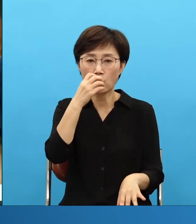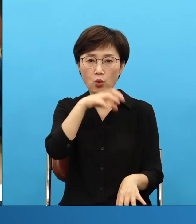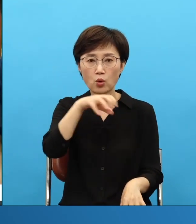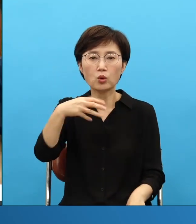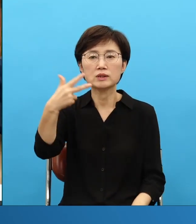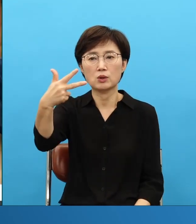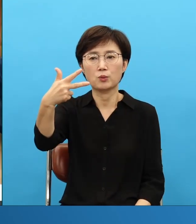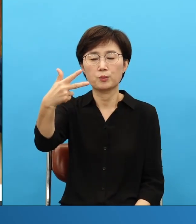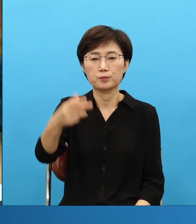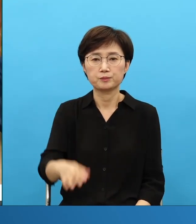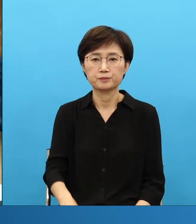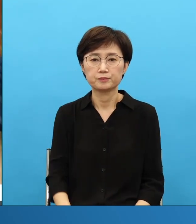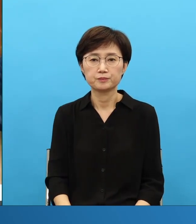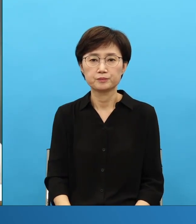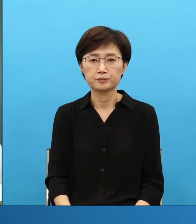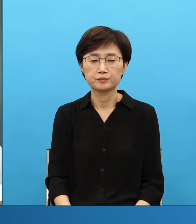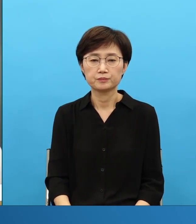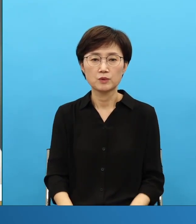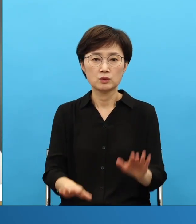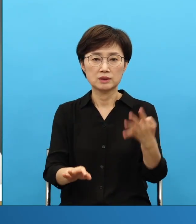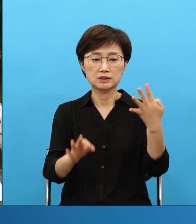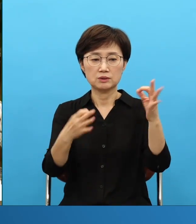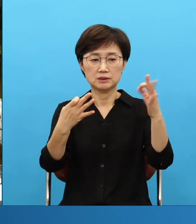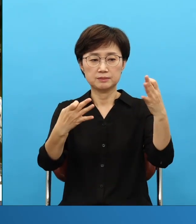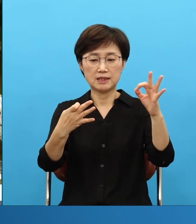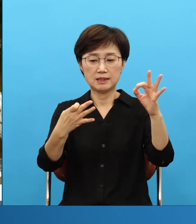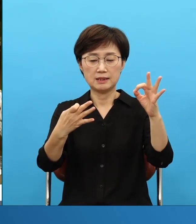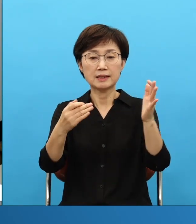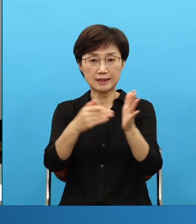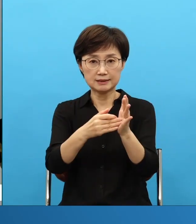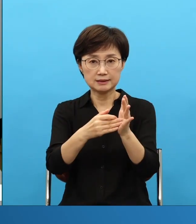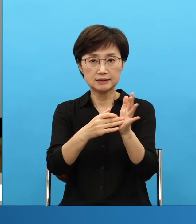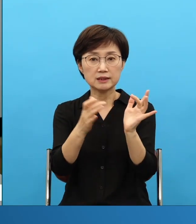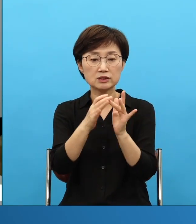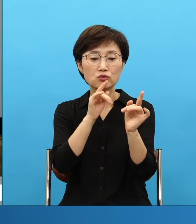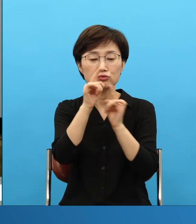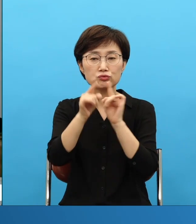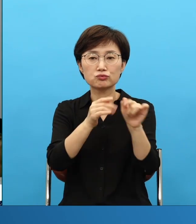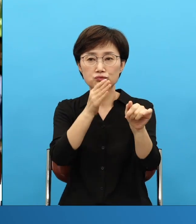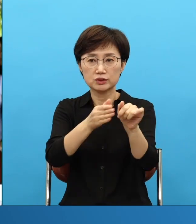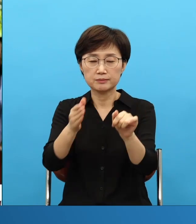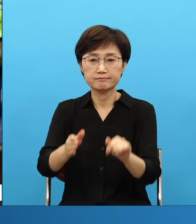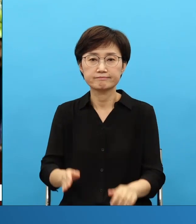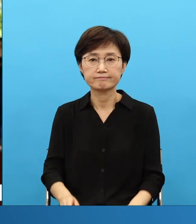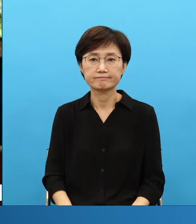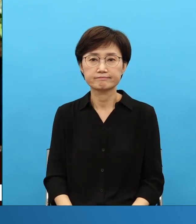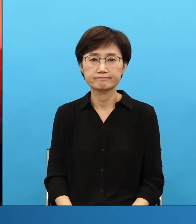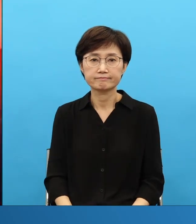7개국에서 진행됩니다. 오는 10월 14일까지 위아.kr에서 신청받습니다.